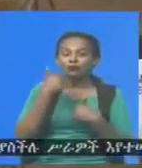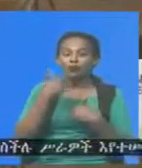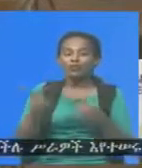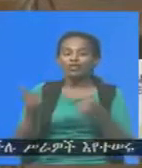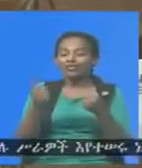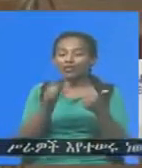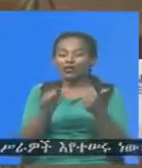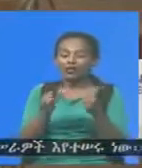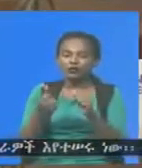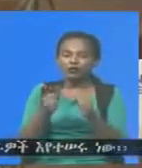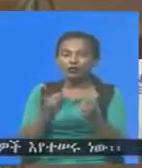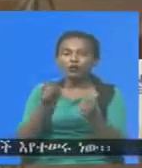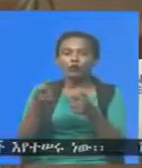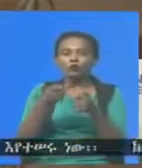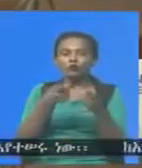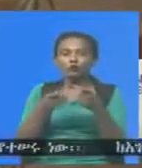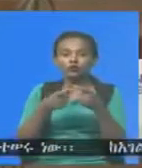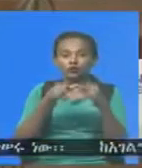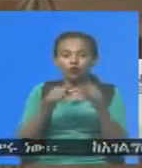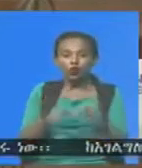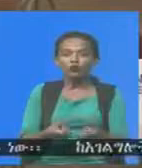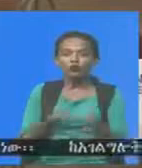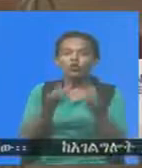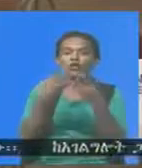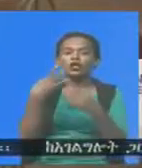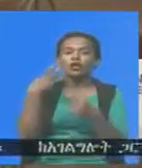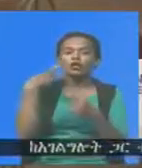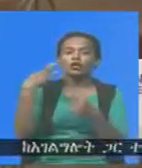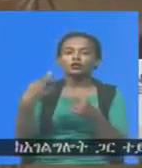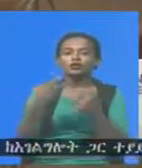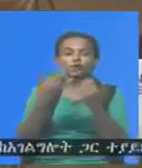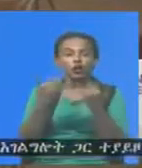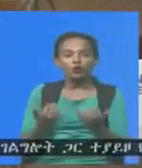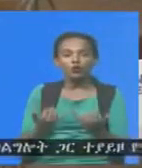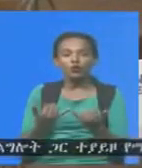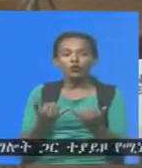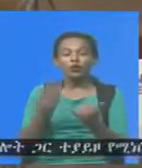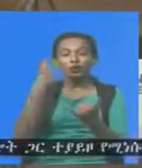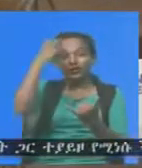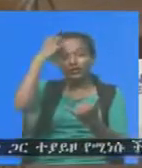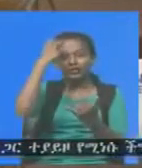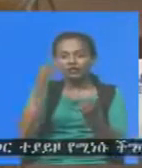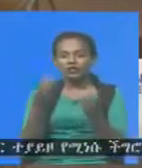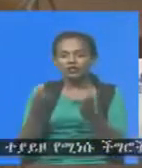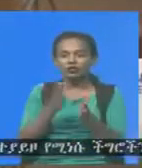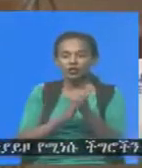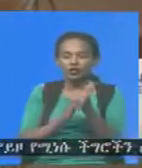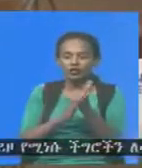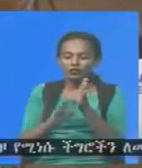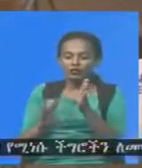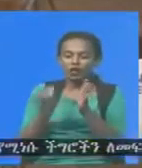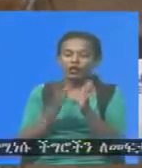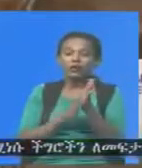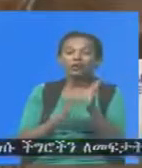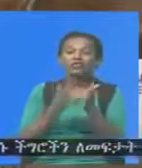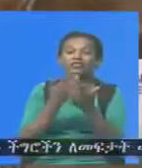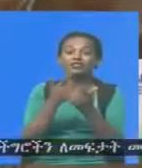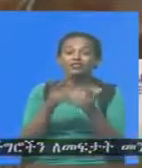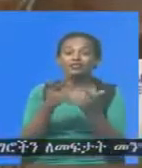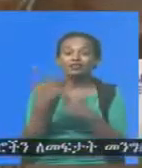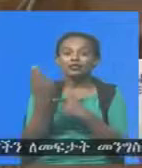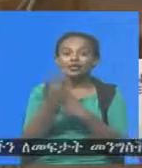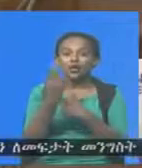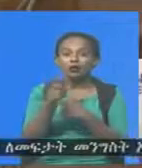ተጠርጥረው በቁጥጥር ስር የዋሉ በርካታ ግለሰቦች አሁንም መንግስት በሰጠው የይቅርታና የምህረት እድል